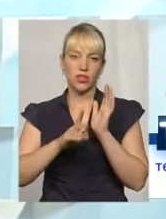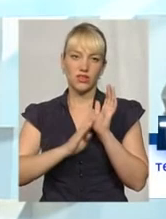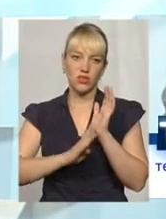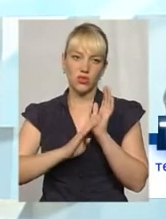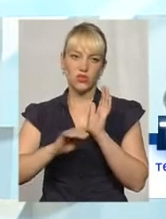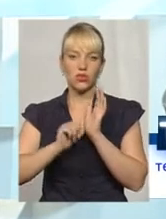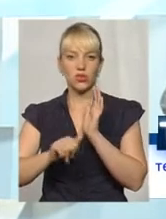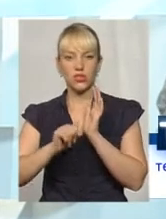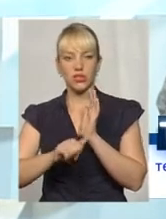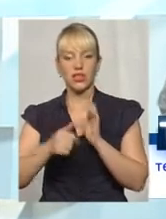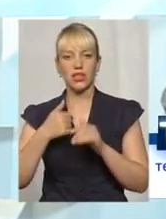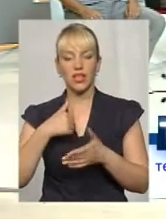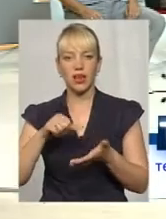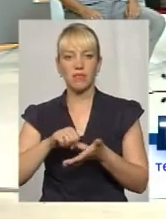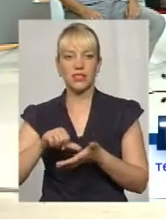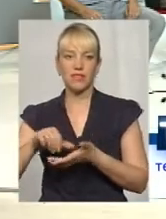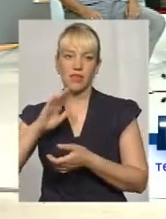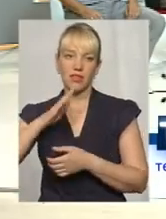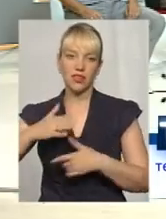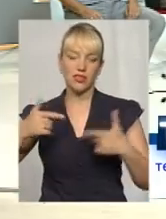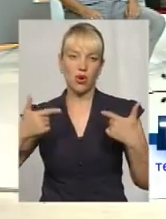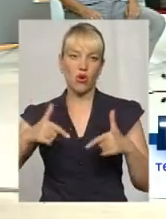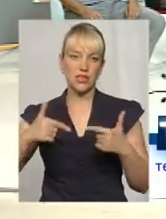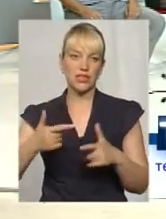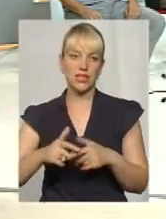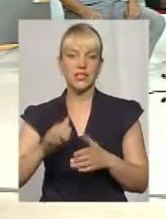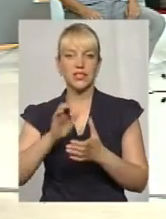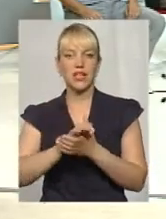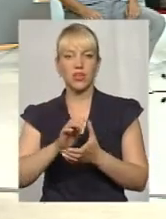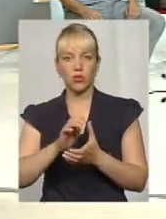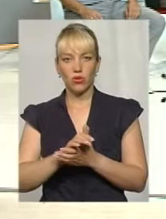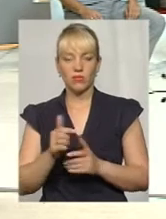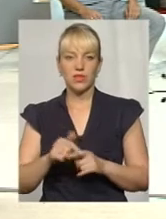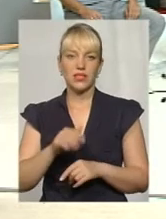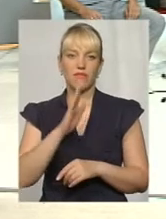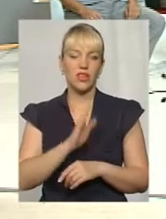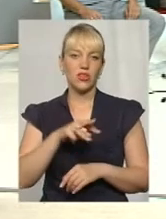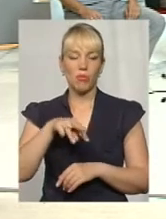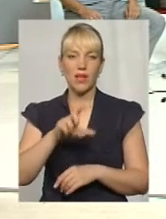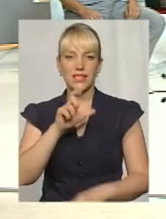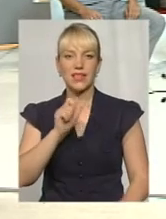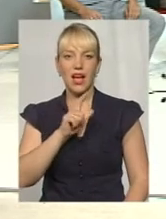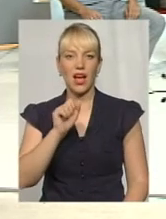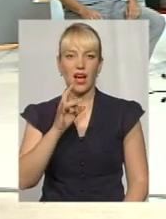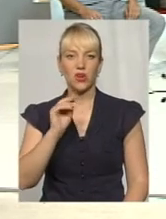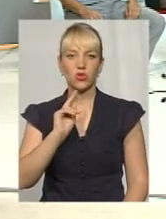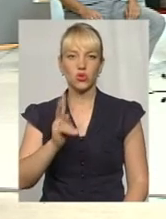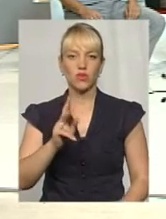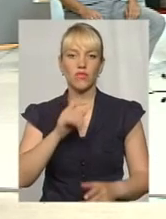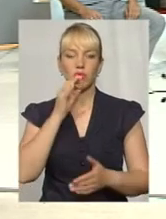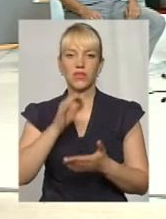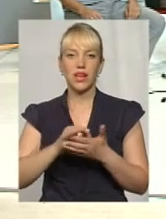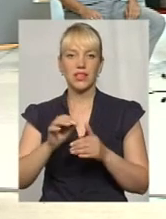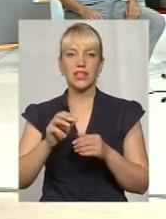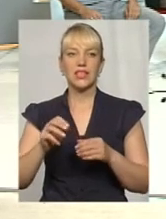я представляю наших гостей сьогодні. Знайомтеся. По праву руку від мене Віктор Миколайович Захарчук, відповідальний секретар приймальної